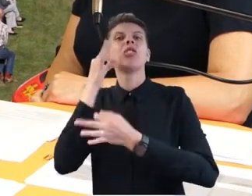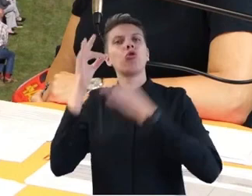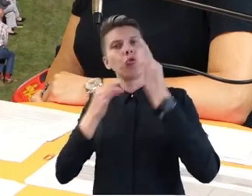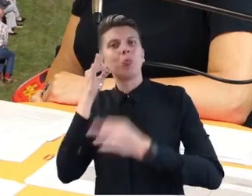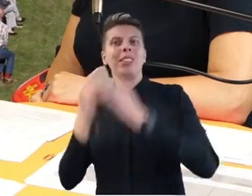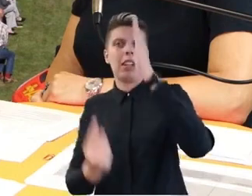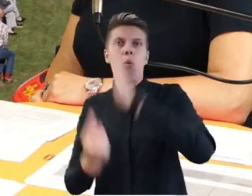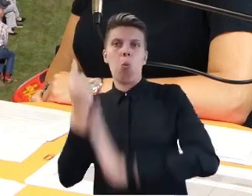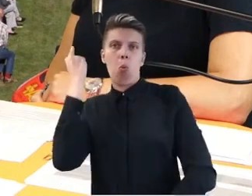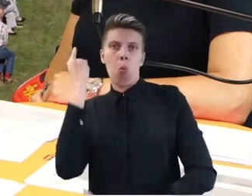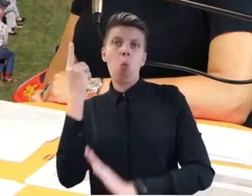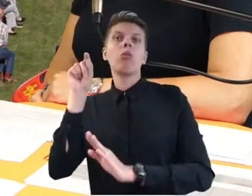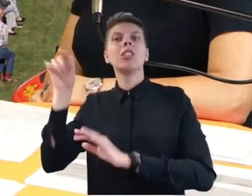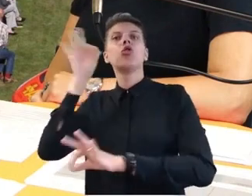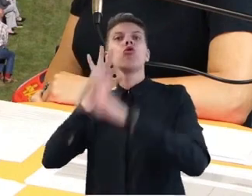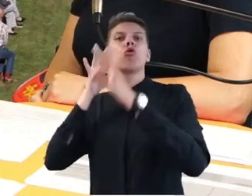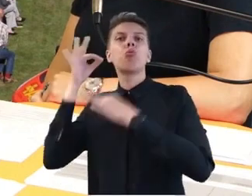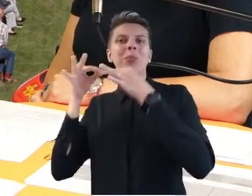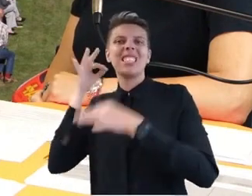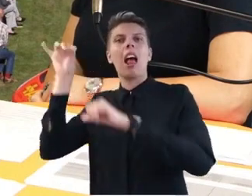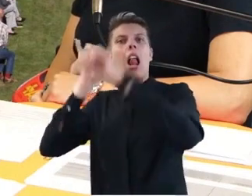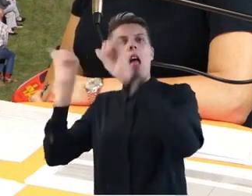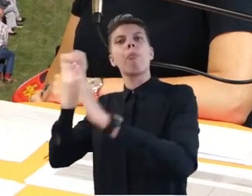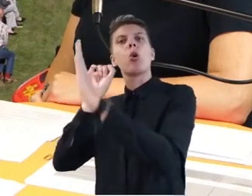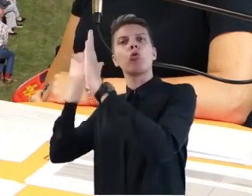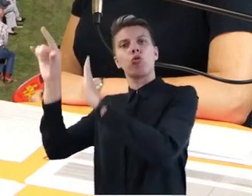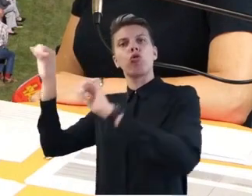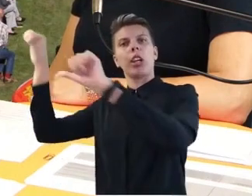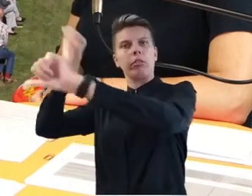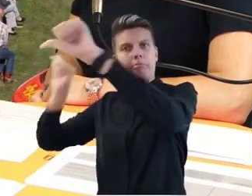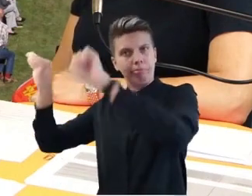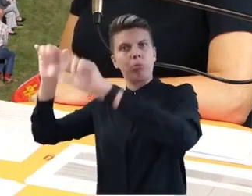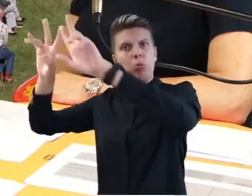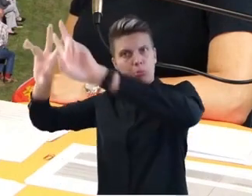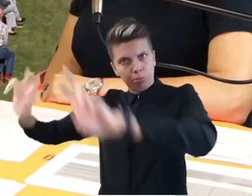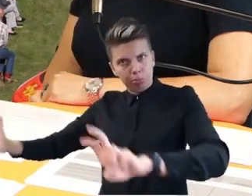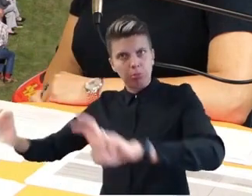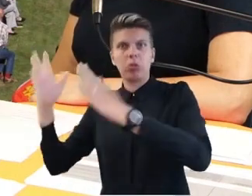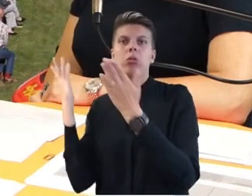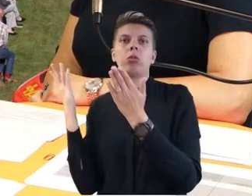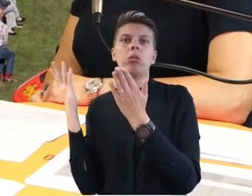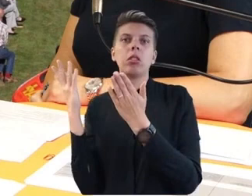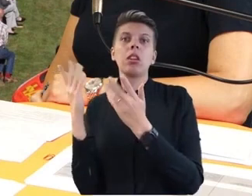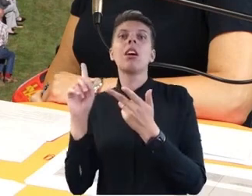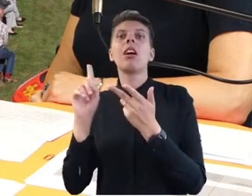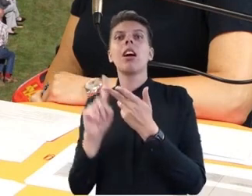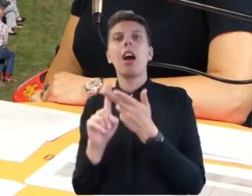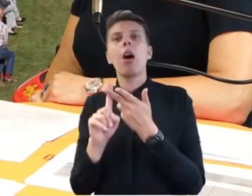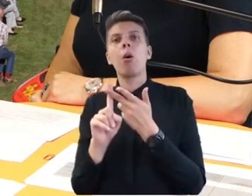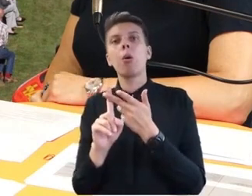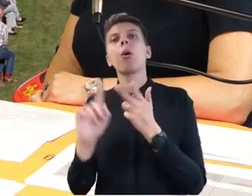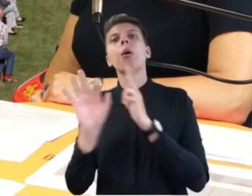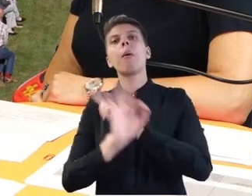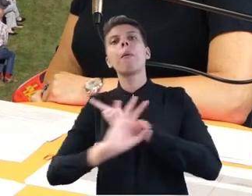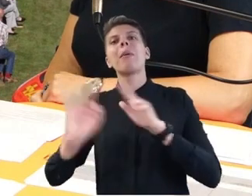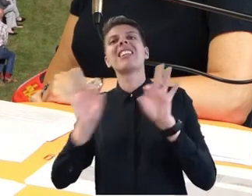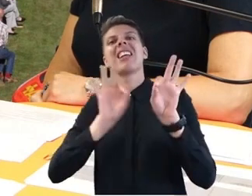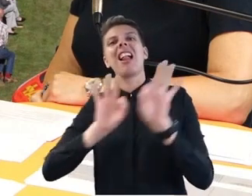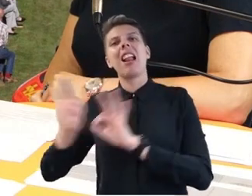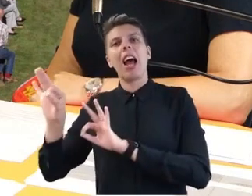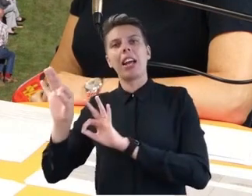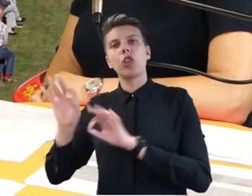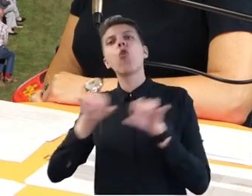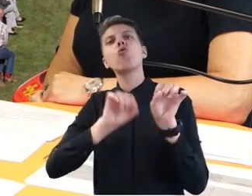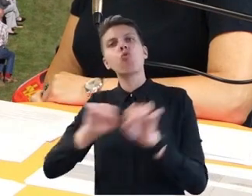spezial laboren untersucht und analysiert werden können und wir sind dabei mit komponenten zu beschaffen die diese